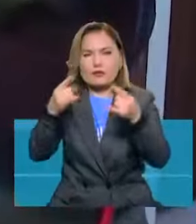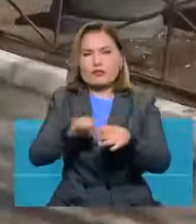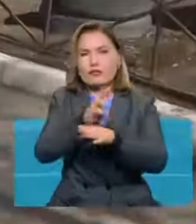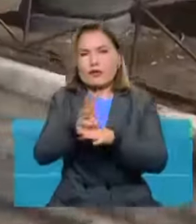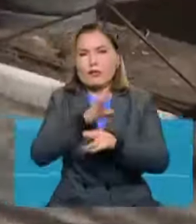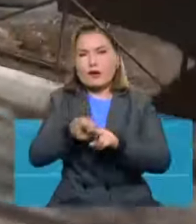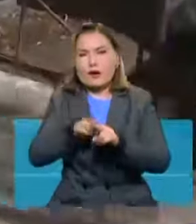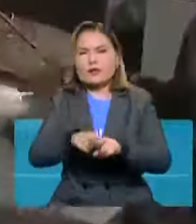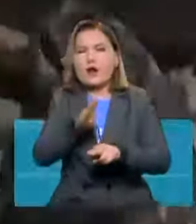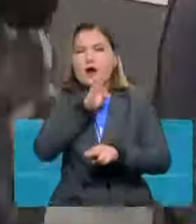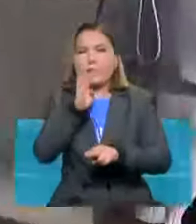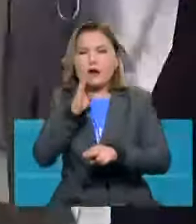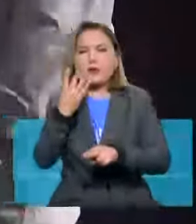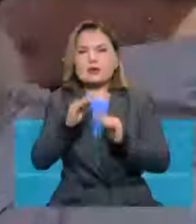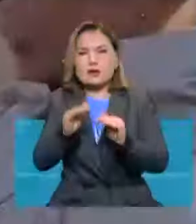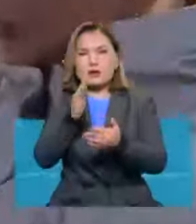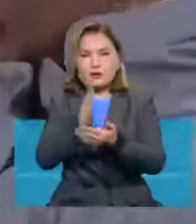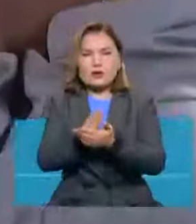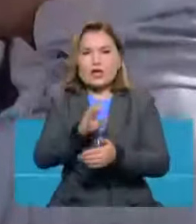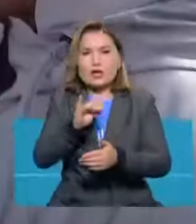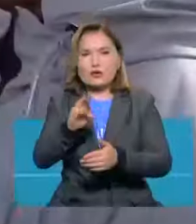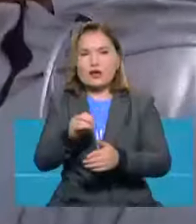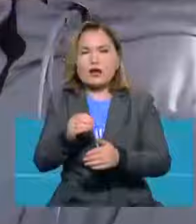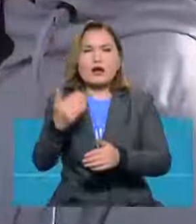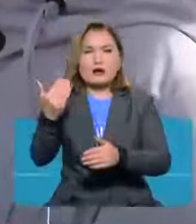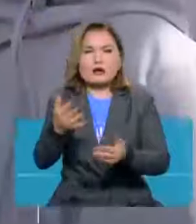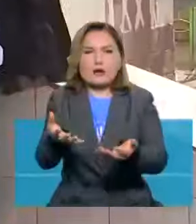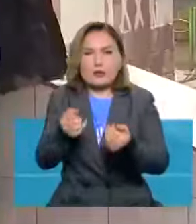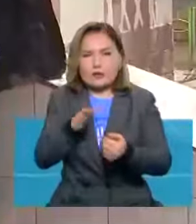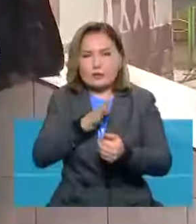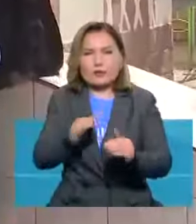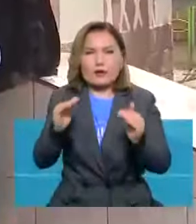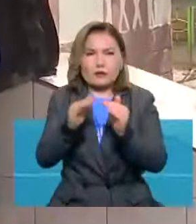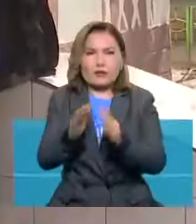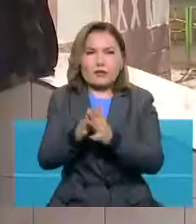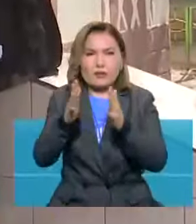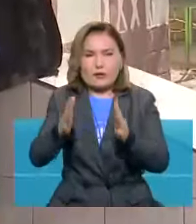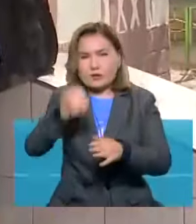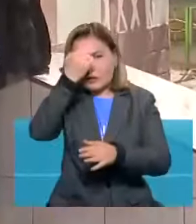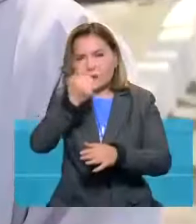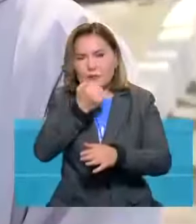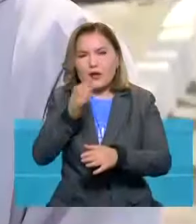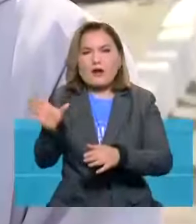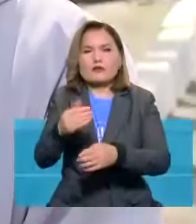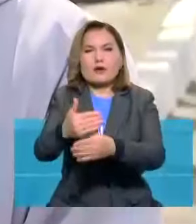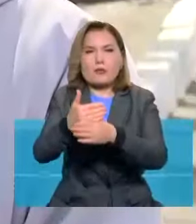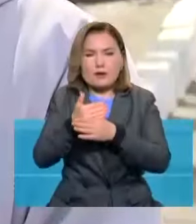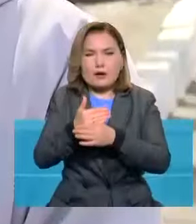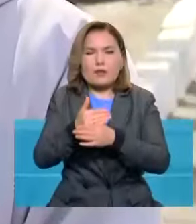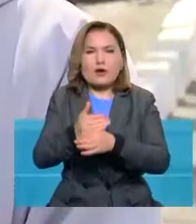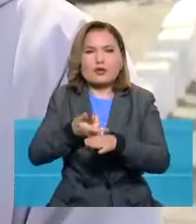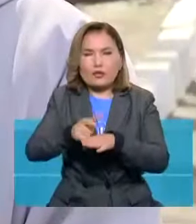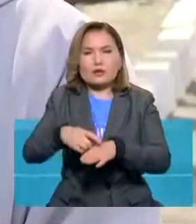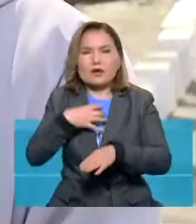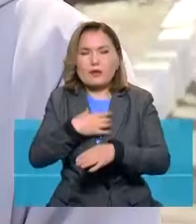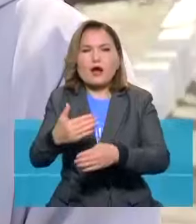квартиру получила мама четверых детей Сауле Капарова. Помогли, всем большой рахмет, все поддержали. Очень немаловажно,